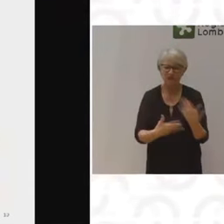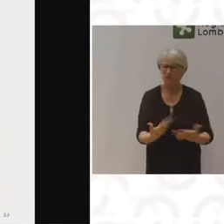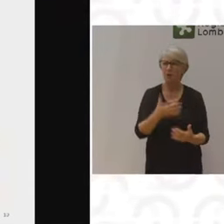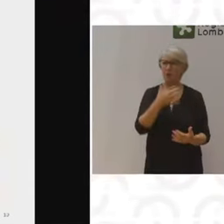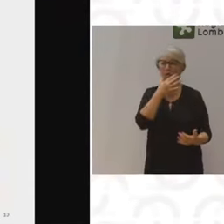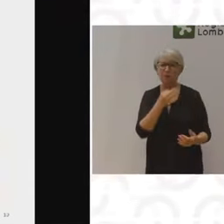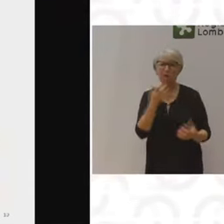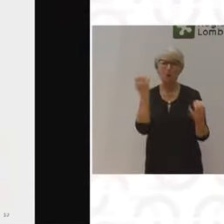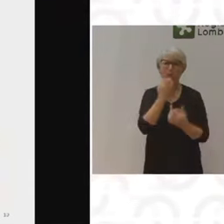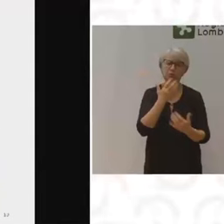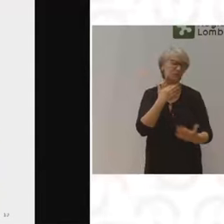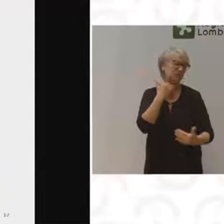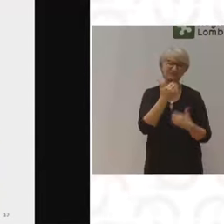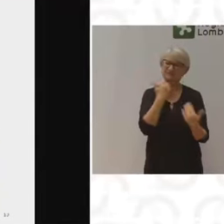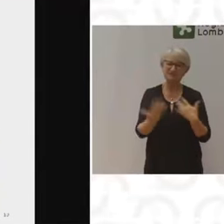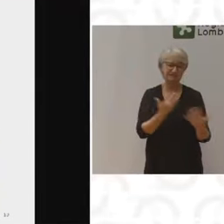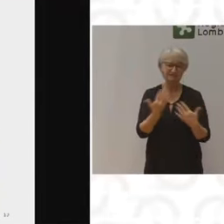che sia,